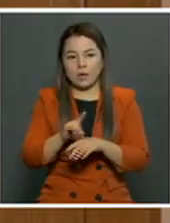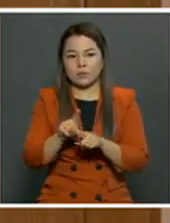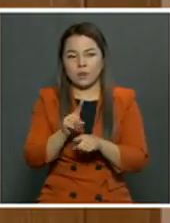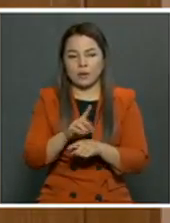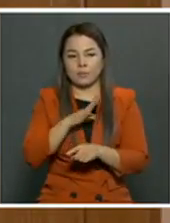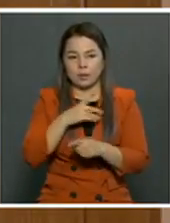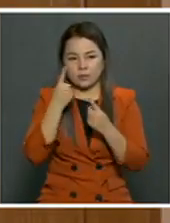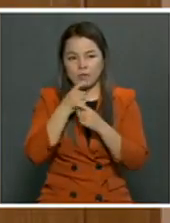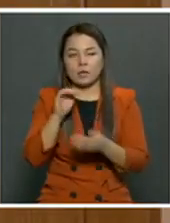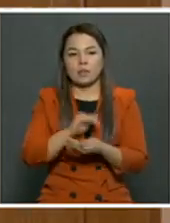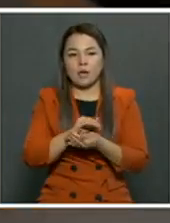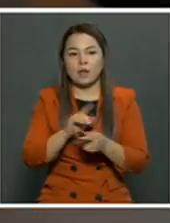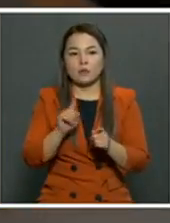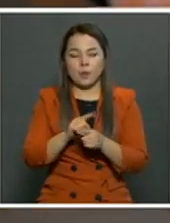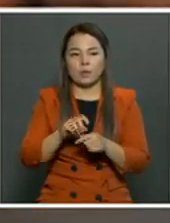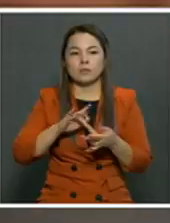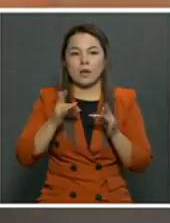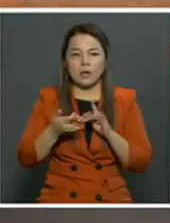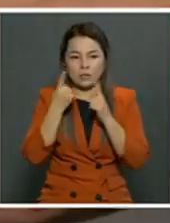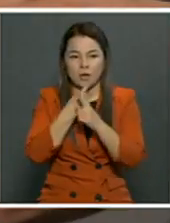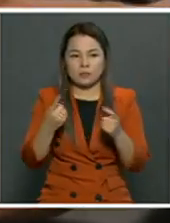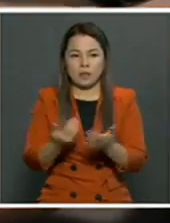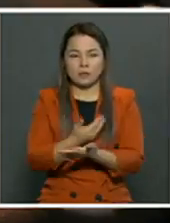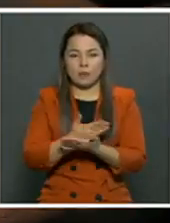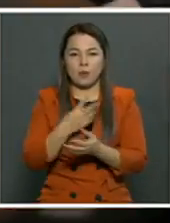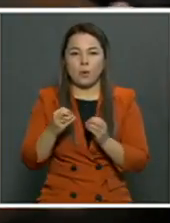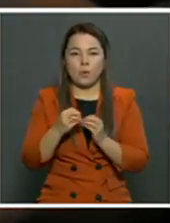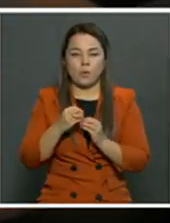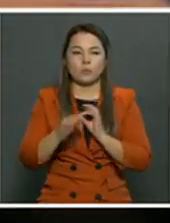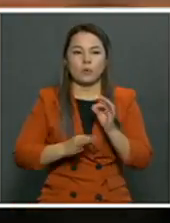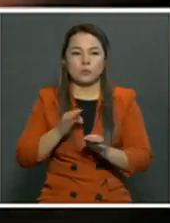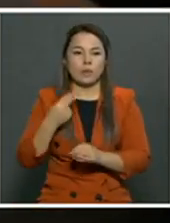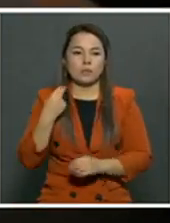таныстарына әлеуметтік желіде таратқан. Тәртіп бұзушы 10 тәулікке қамалды.